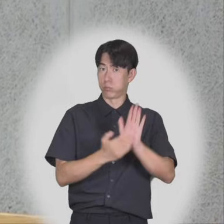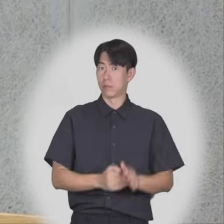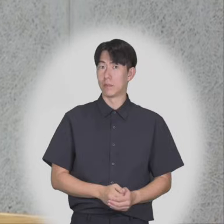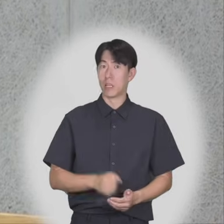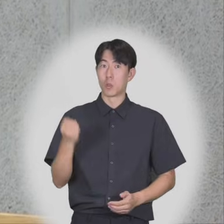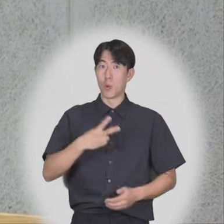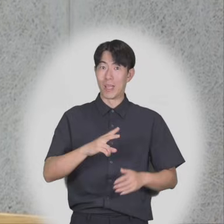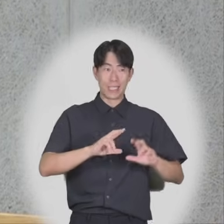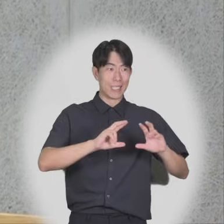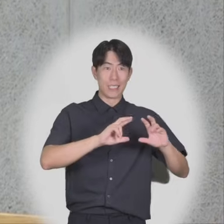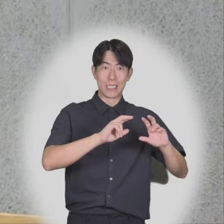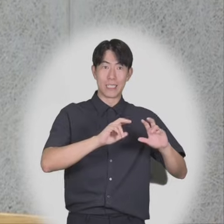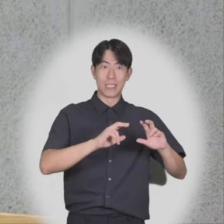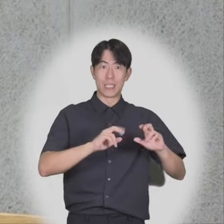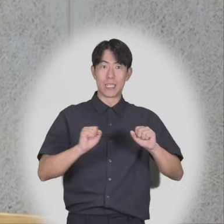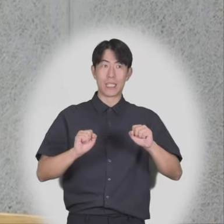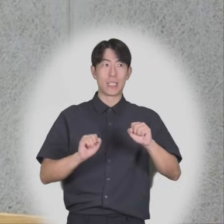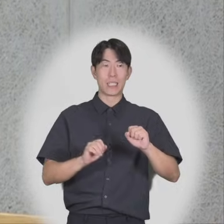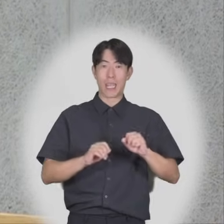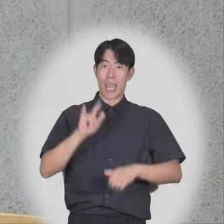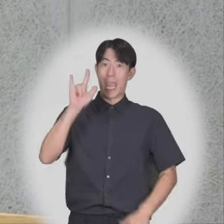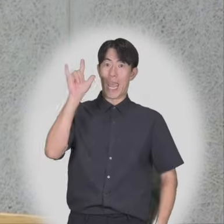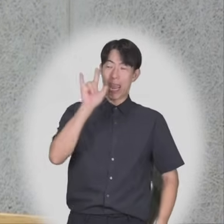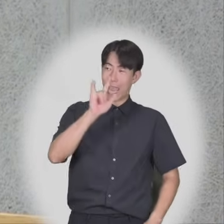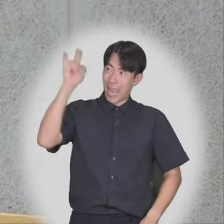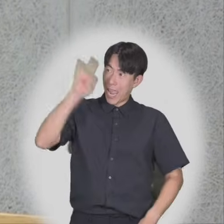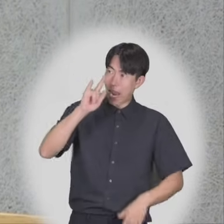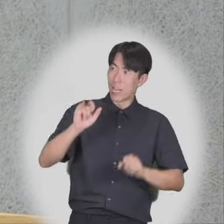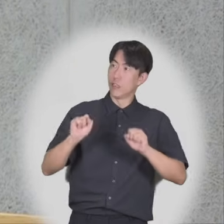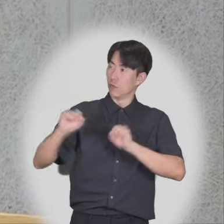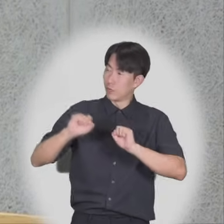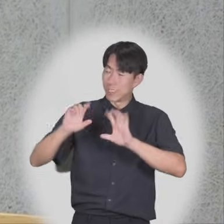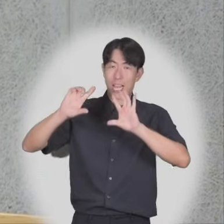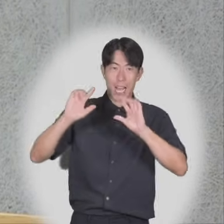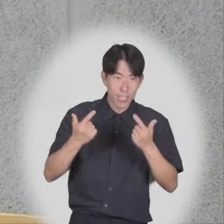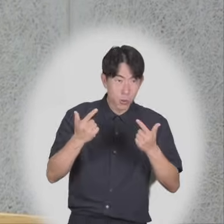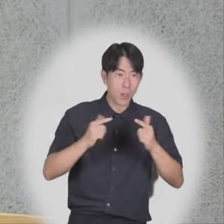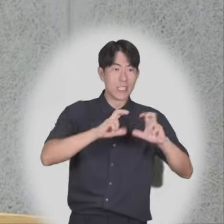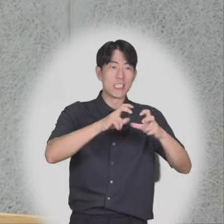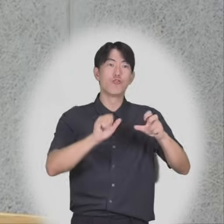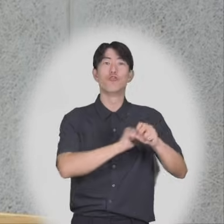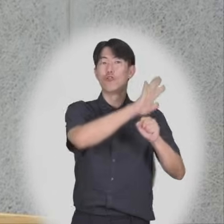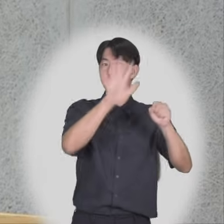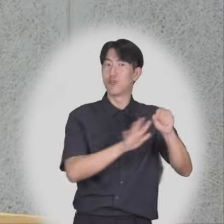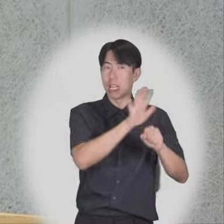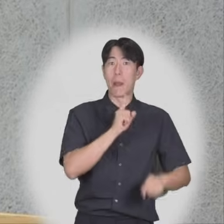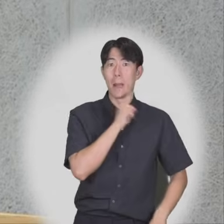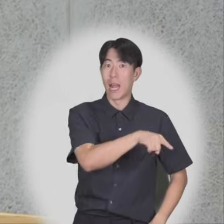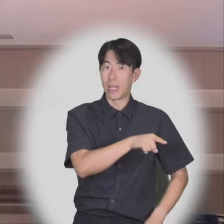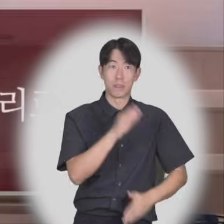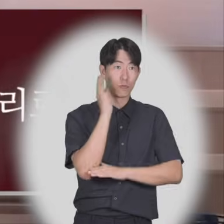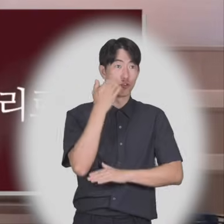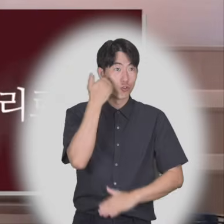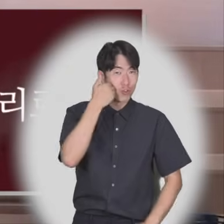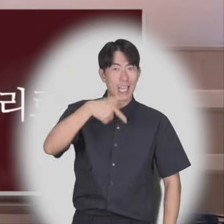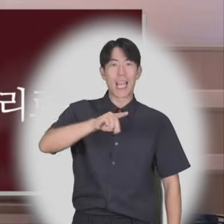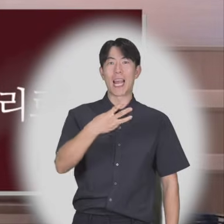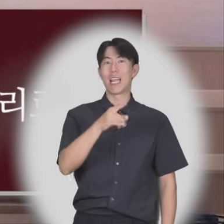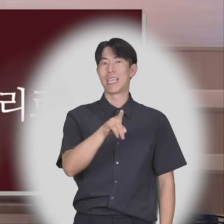지동설을 주장했던 이탈리아의 천문학자죠. 갈릴레오도 이런 얘기를 했어요.